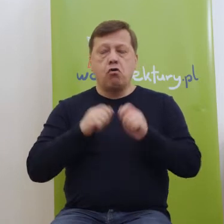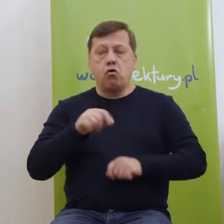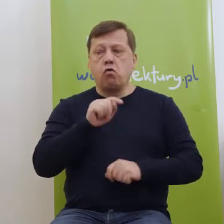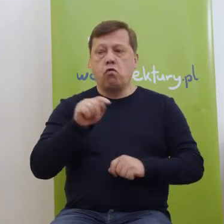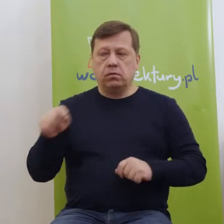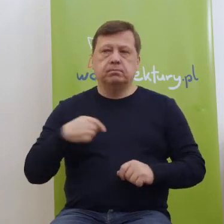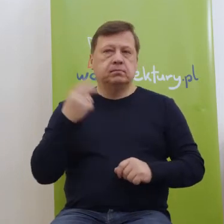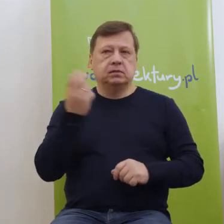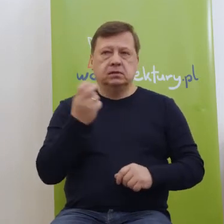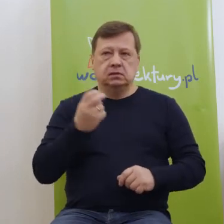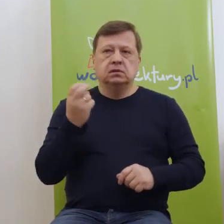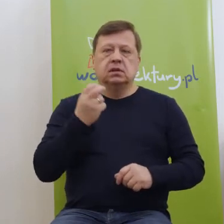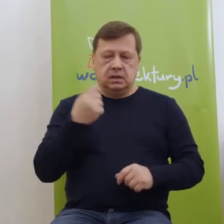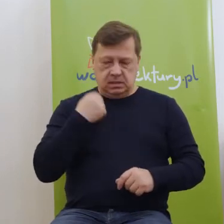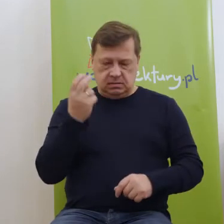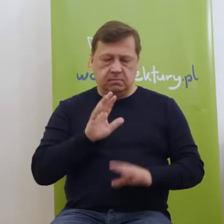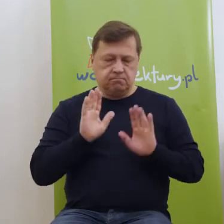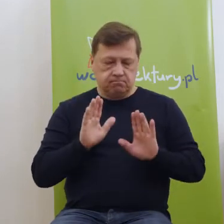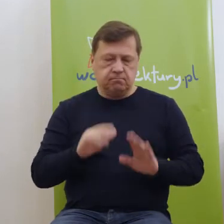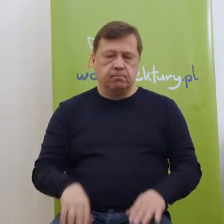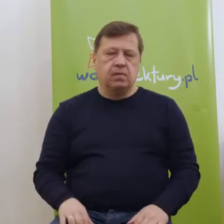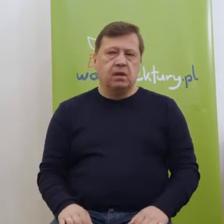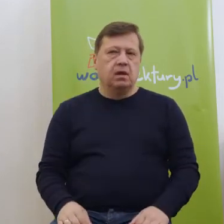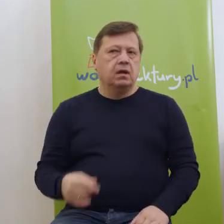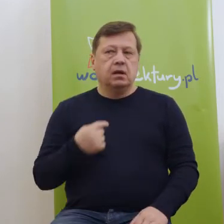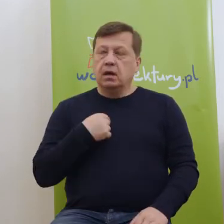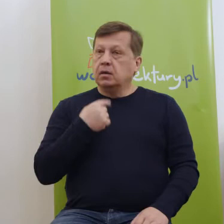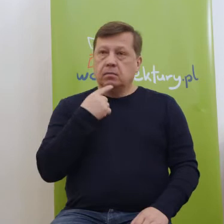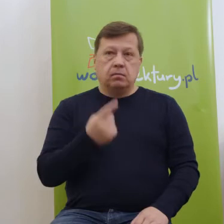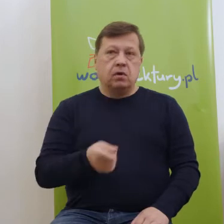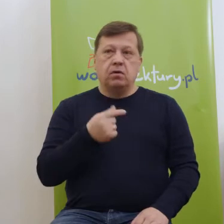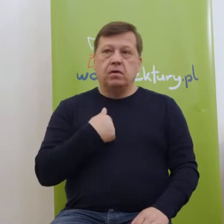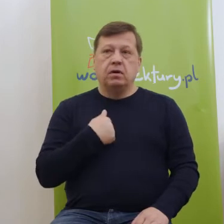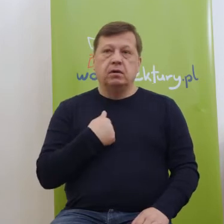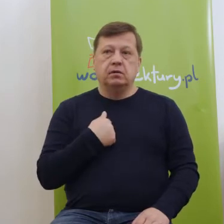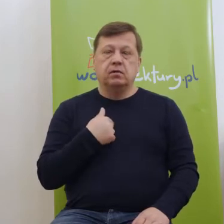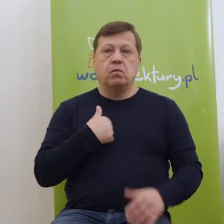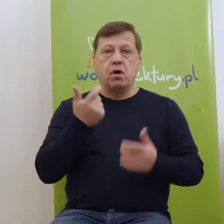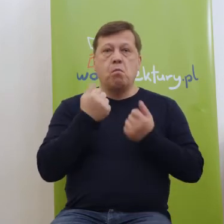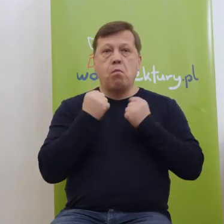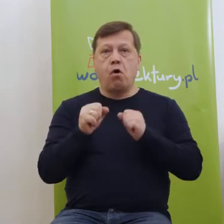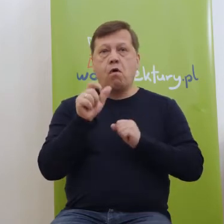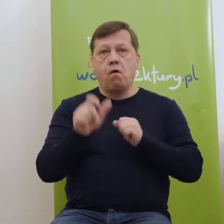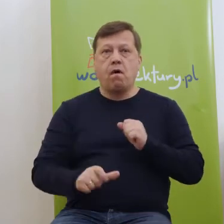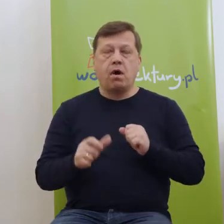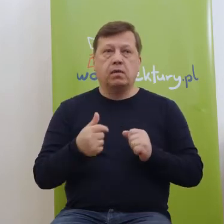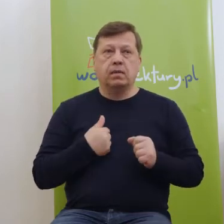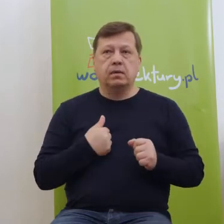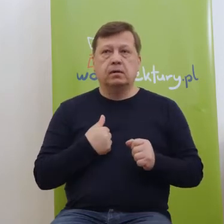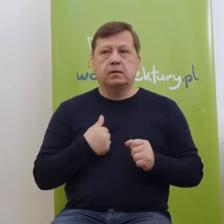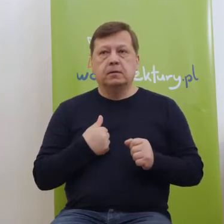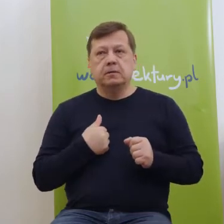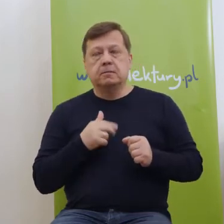I jeżeli już miałabym tutaj mówić o jakiejś mojej ulubionej bohaterce, to chyba lubię